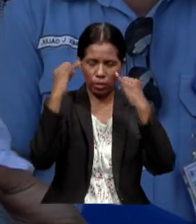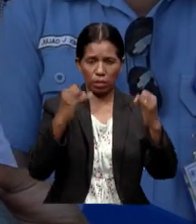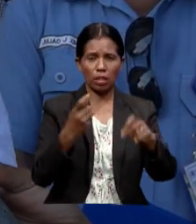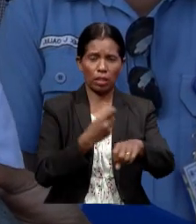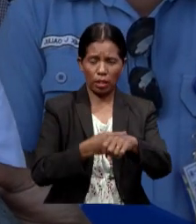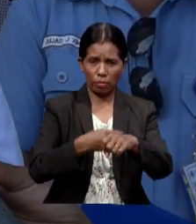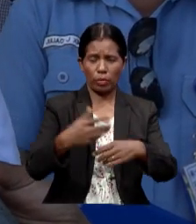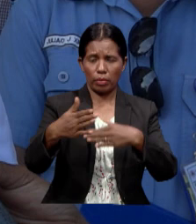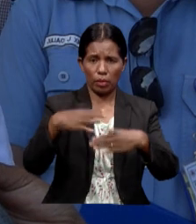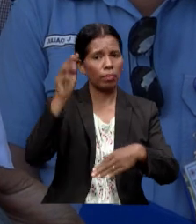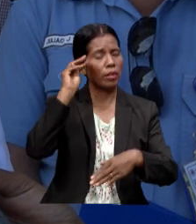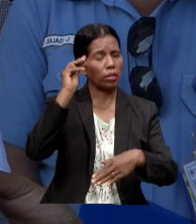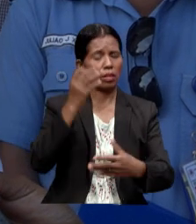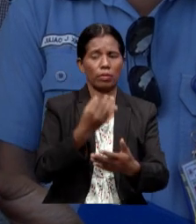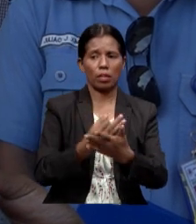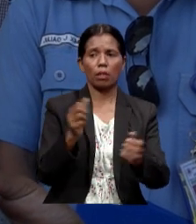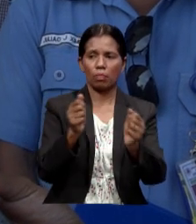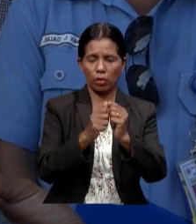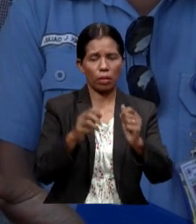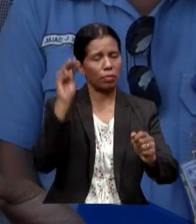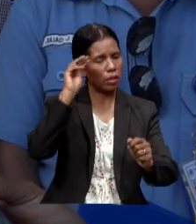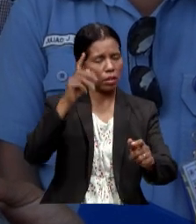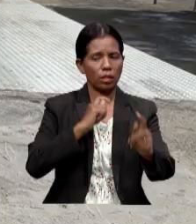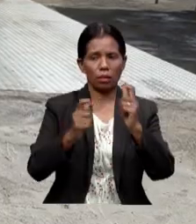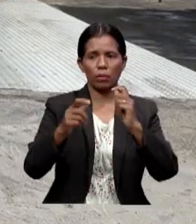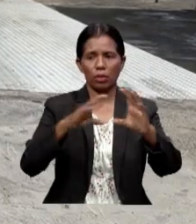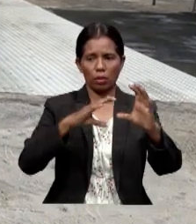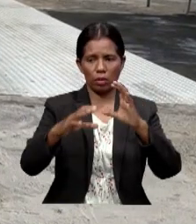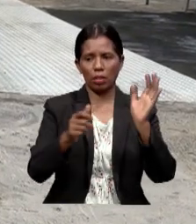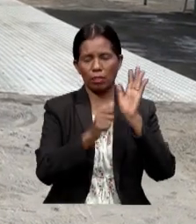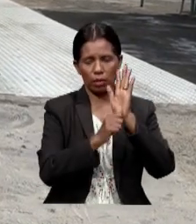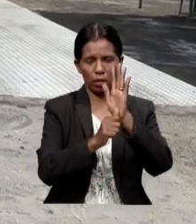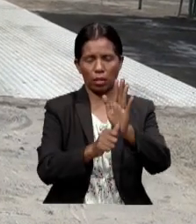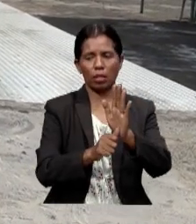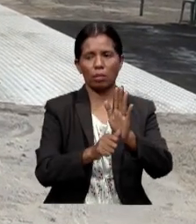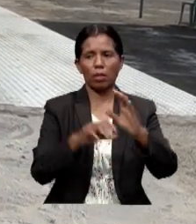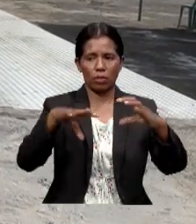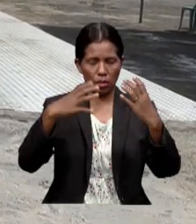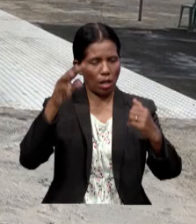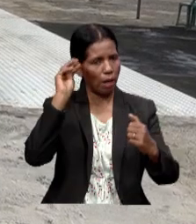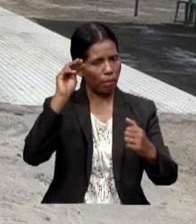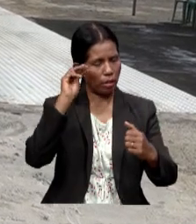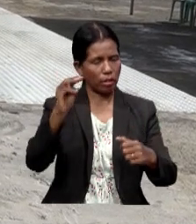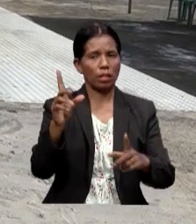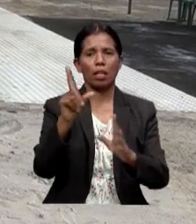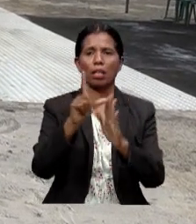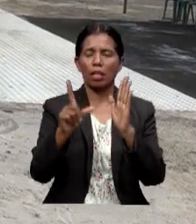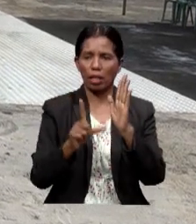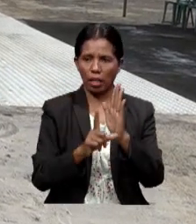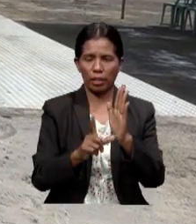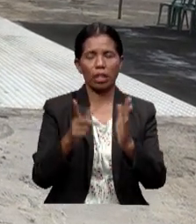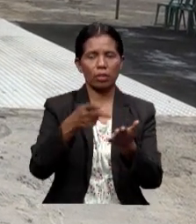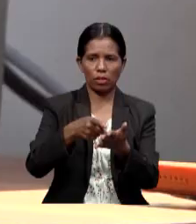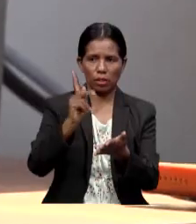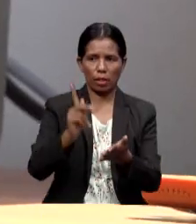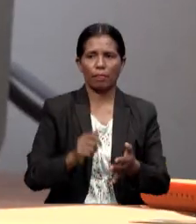das Finanças, amuto com Ministério de Transporte e Comunicações, se apresenta para o Conselho Ministro decreto leída para tarifa.